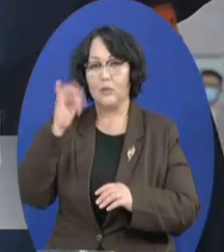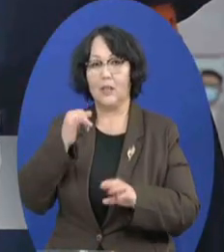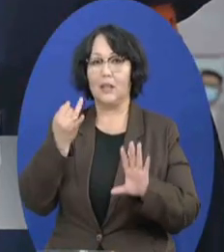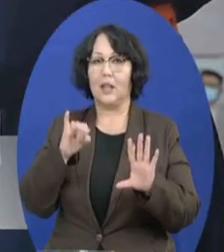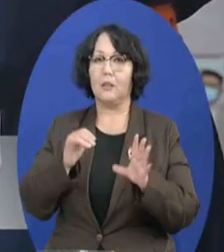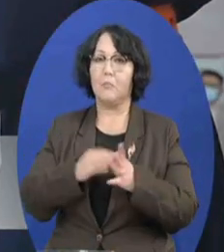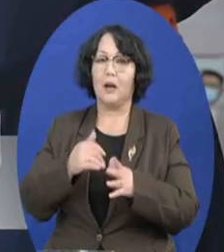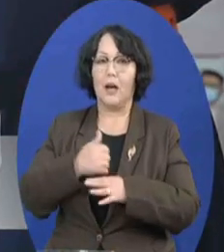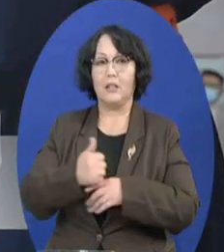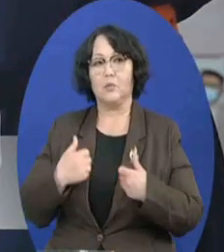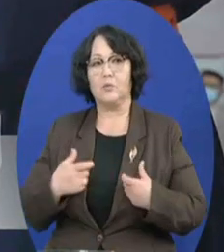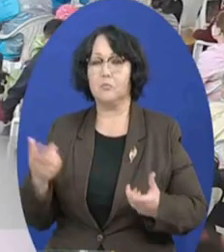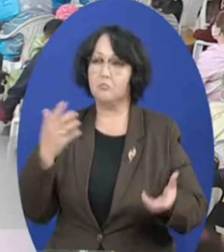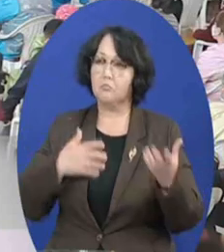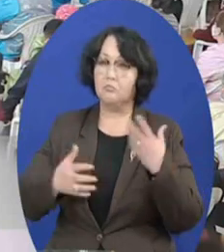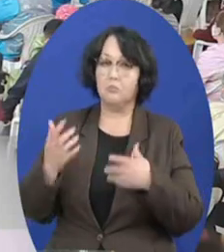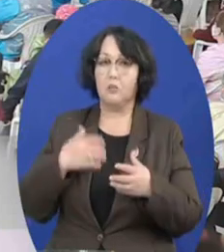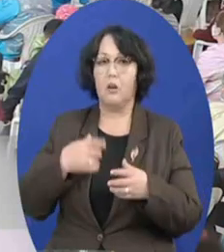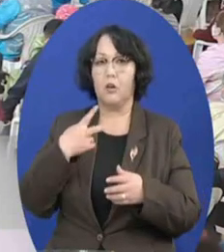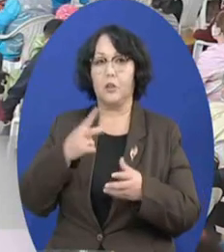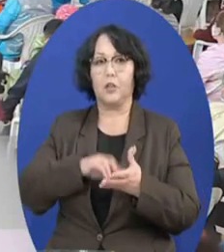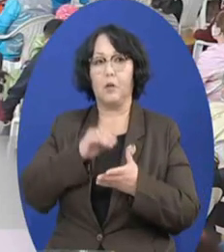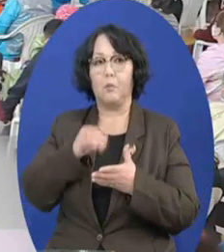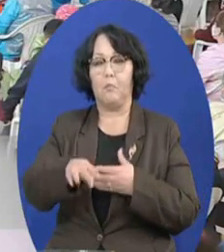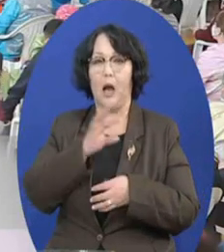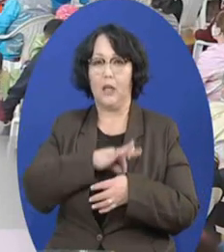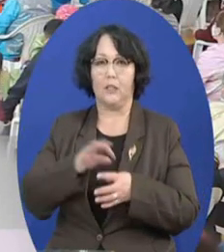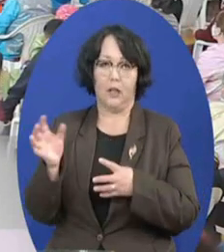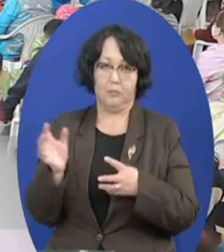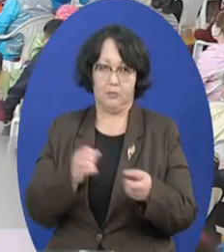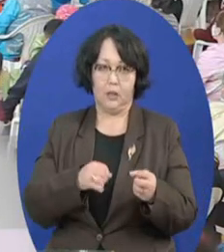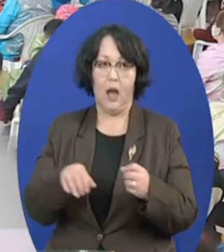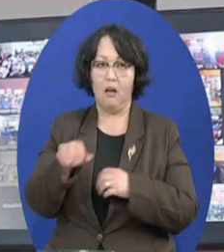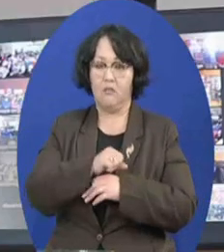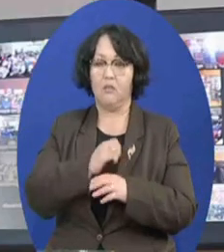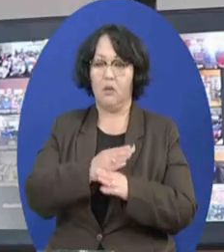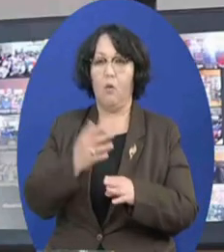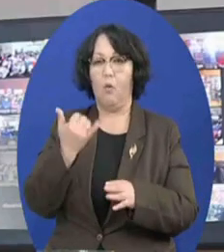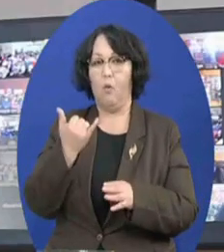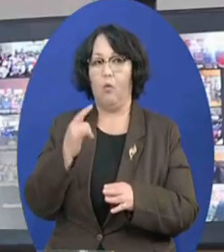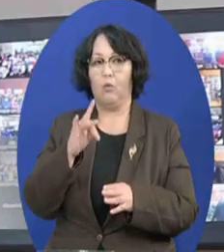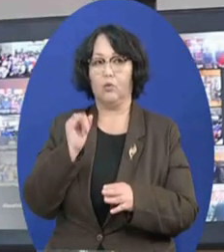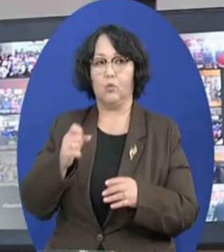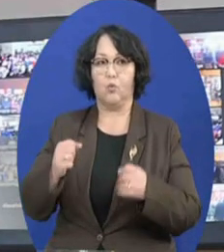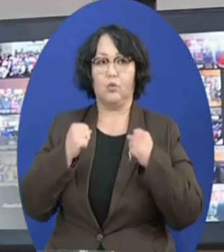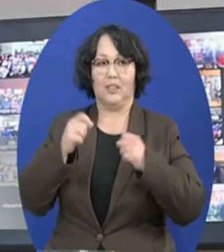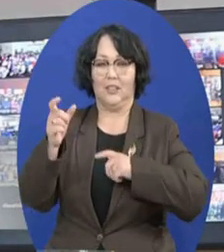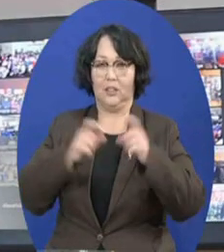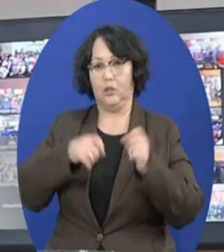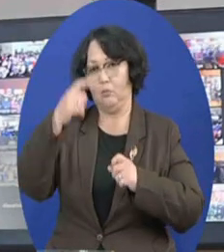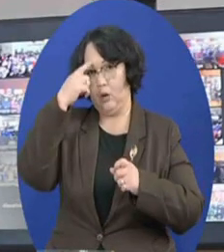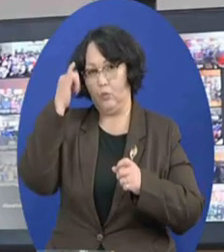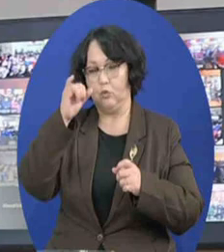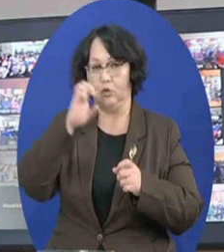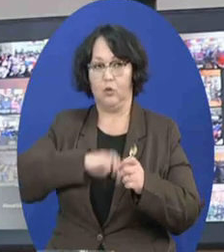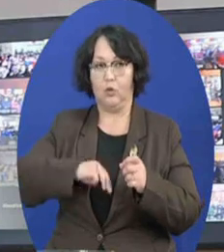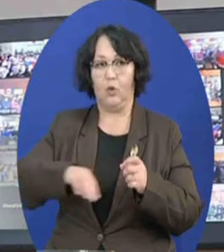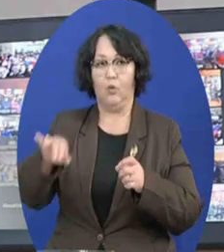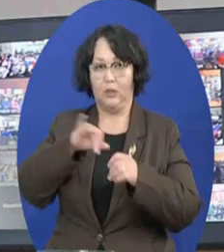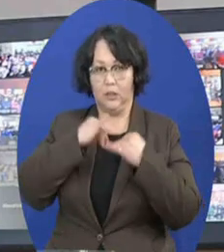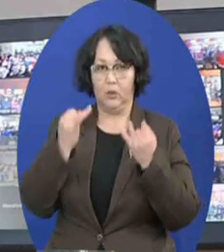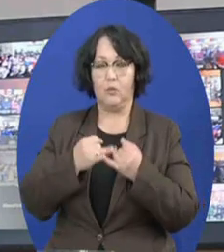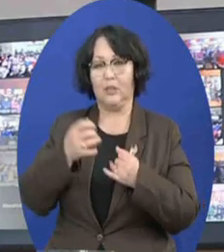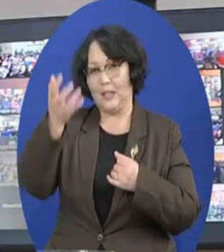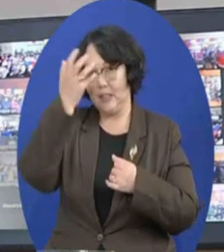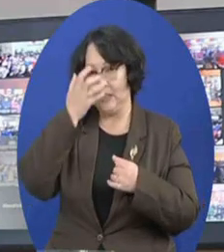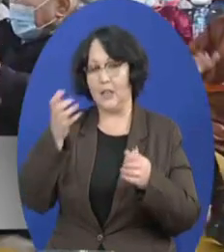аймгийн эдийн засагт 22 тэрбум орчим төгрөг шингэсэн. Нэр дэвшигч Ухнаагийн хөрөлсөх хүчирхэг эдийн засагтай Монгол улсын төлөө улсын хурал засгийн